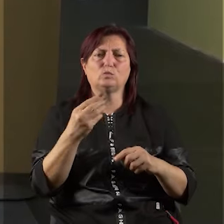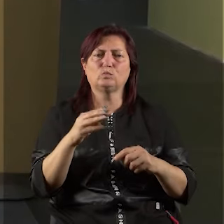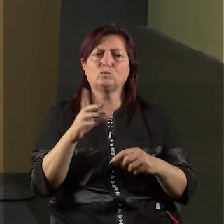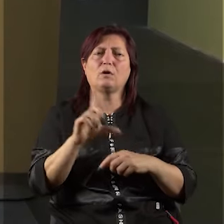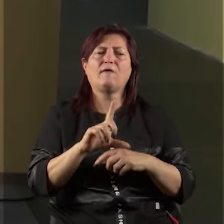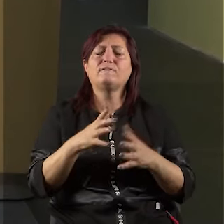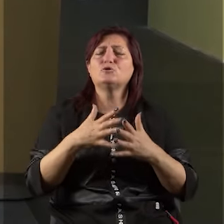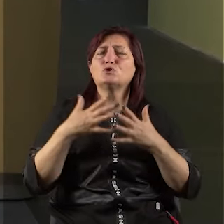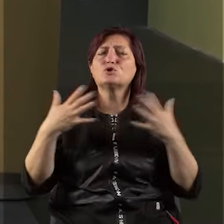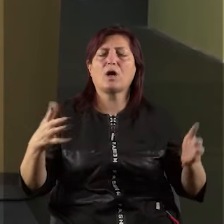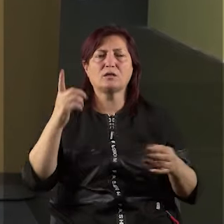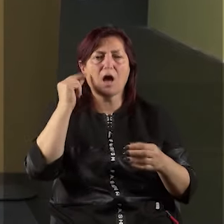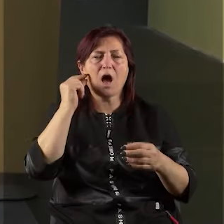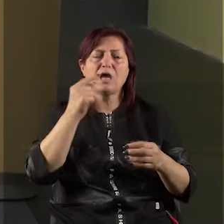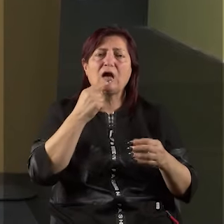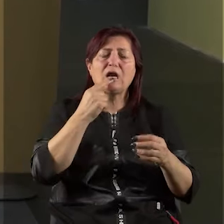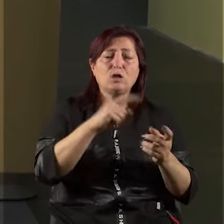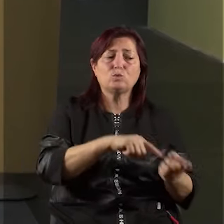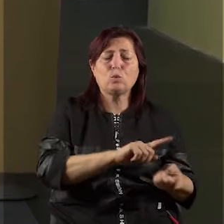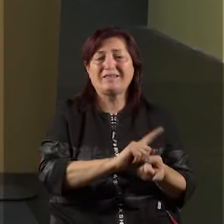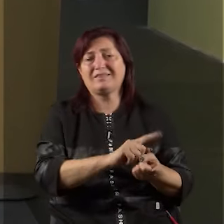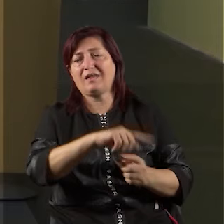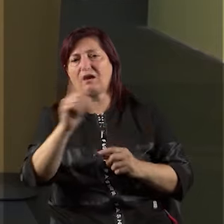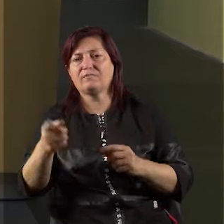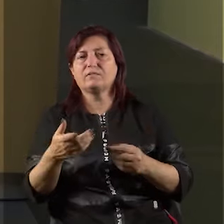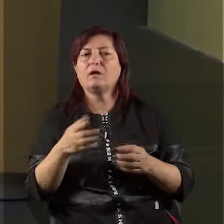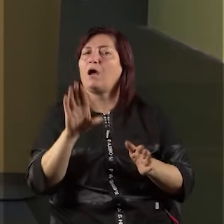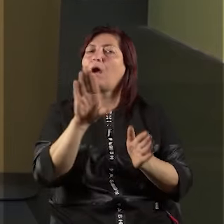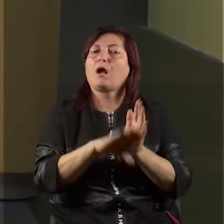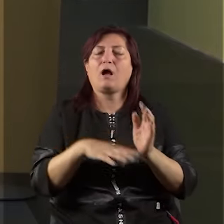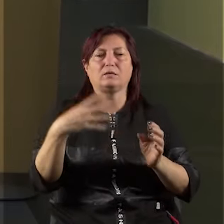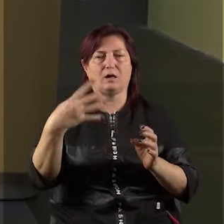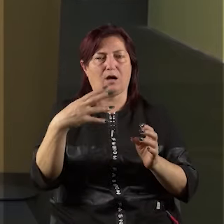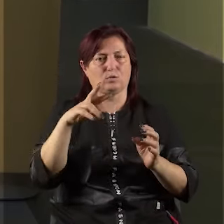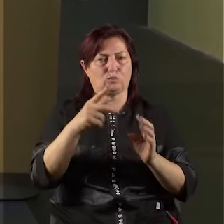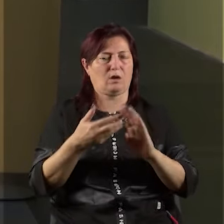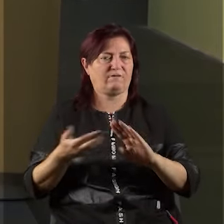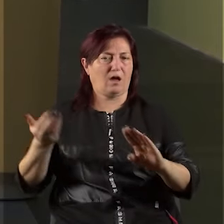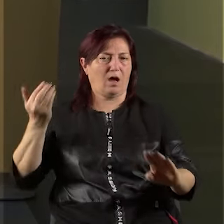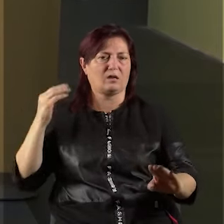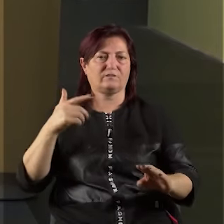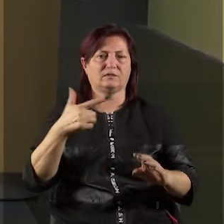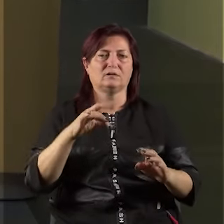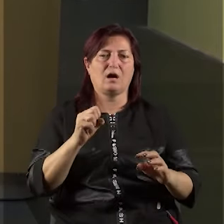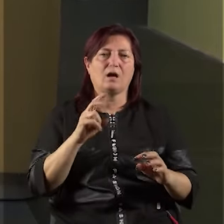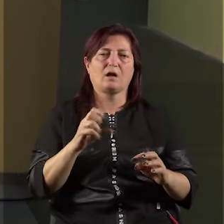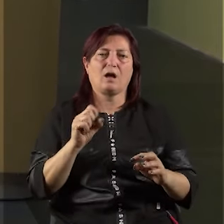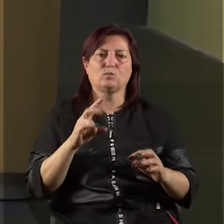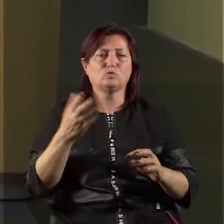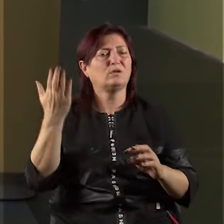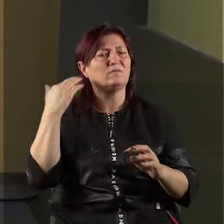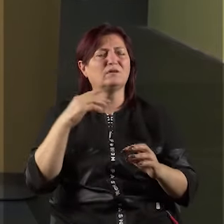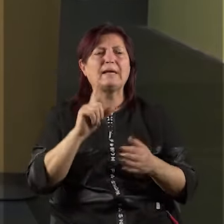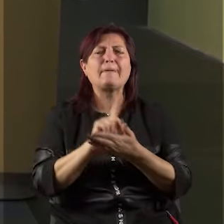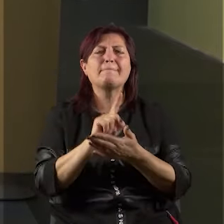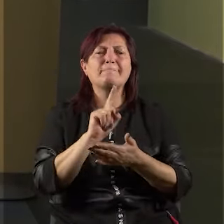այլ լեզուներով, քան մի 40 տարի առաջվա գրականությունը, ժամանակ թարգմանվում էր,